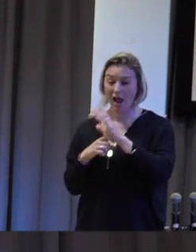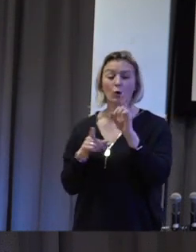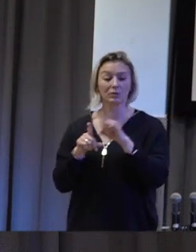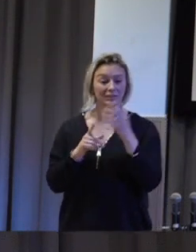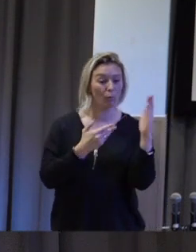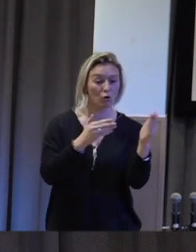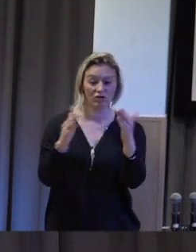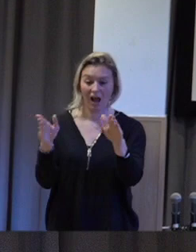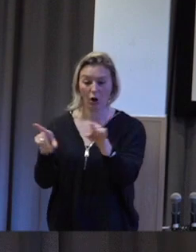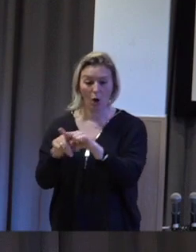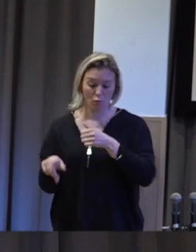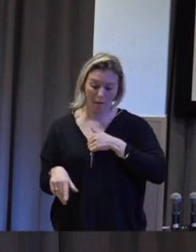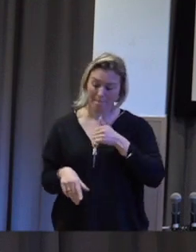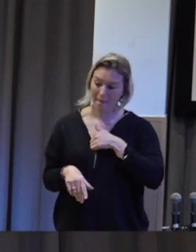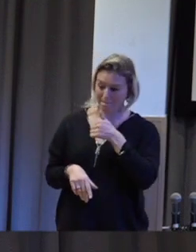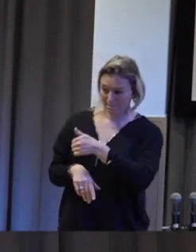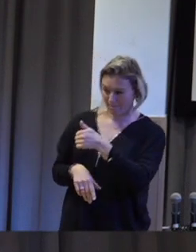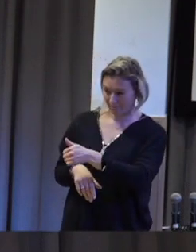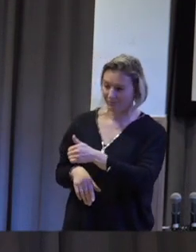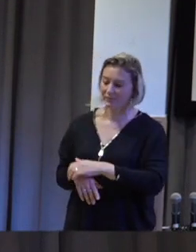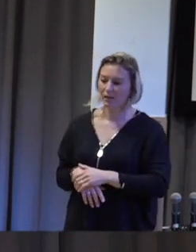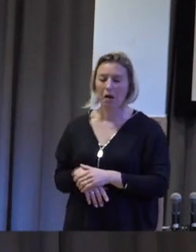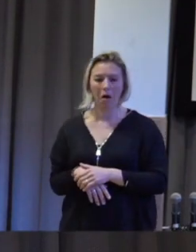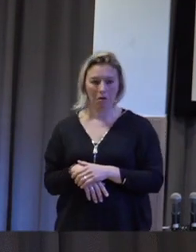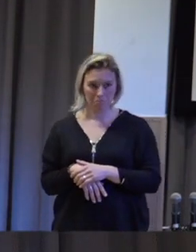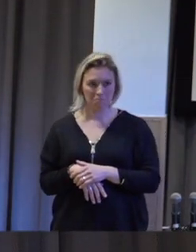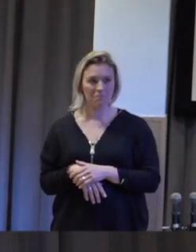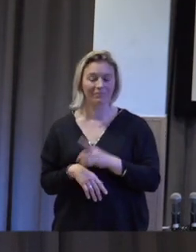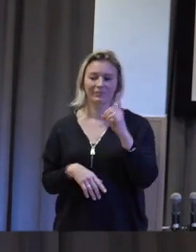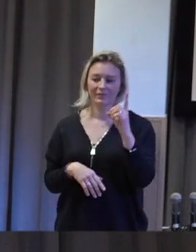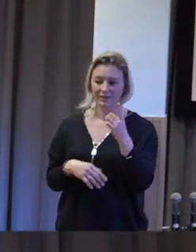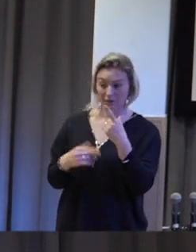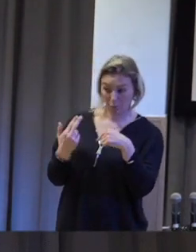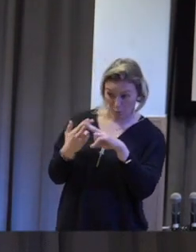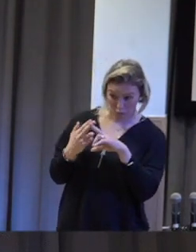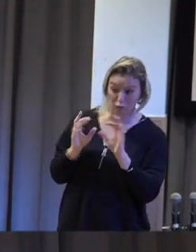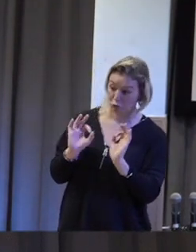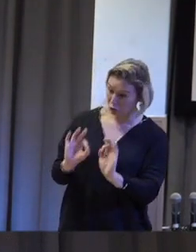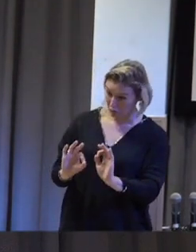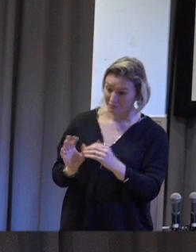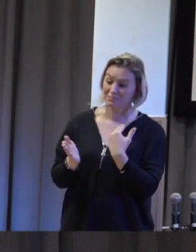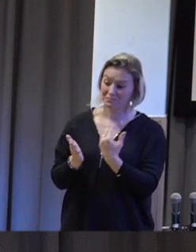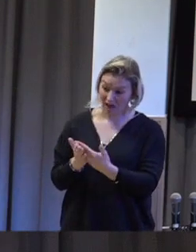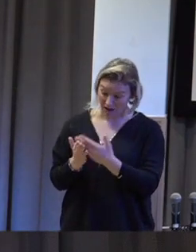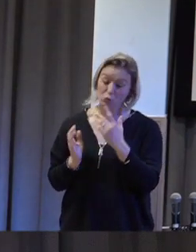toi-même. » Tu as bien répondu, lui dit Jésus. Fais cela et tu